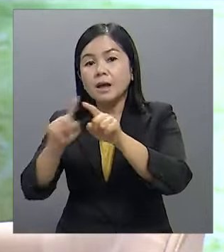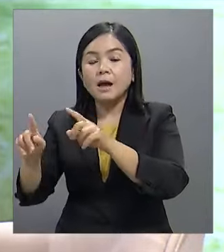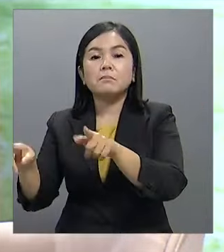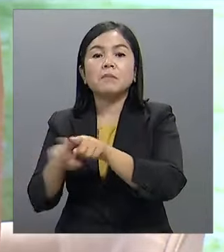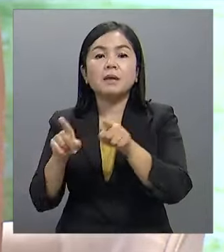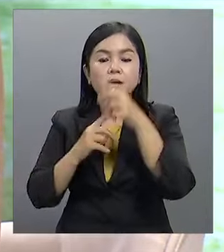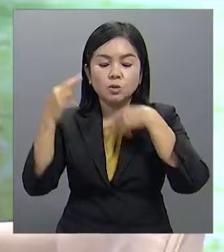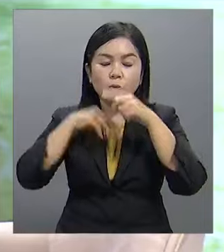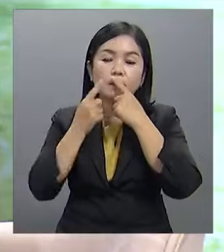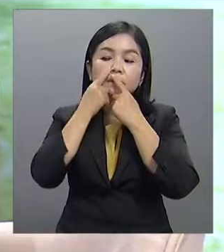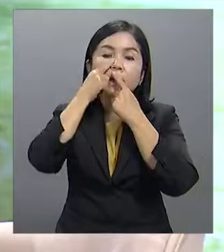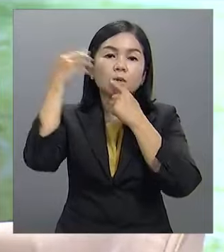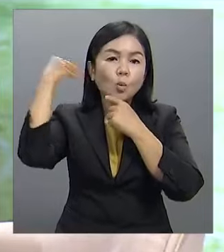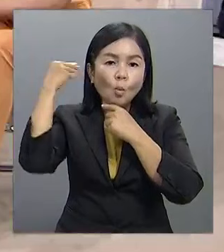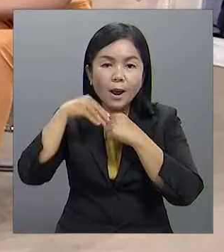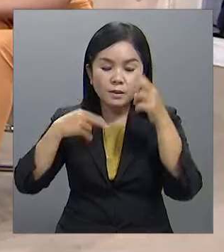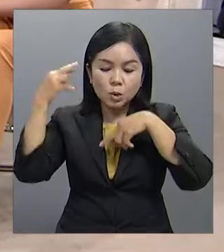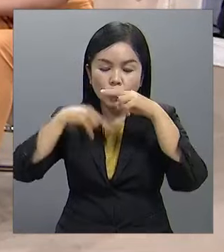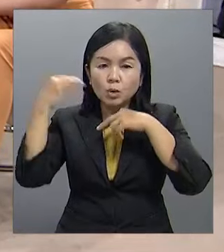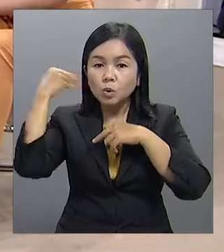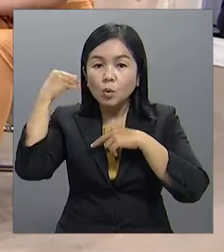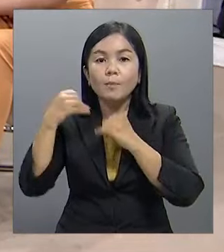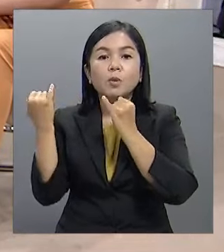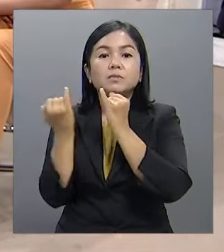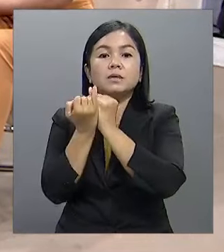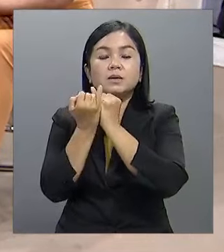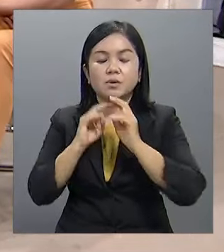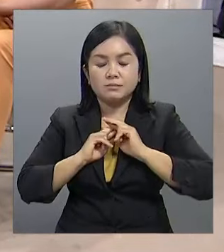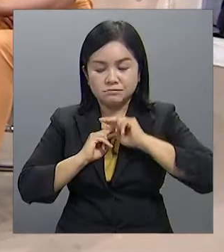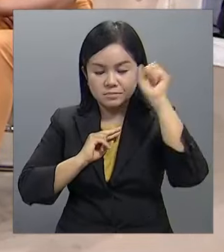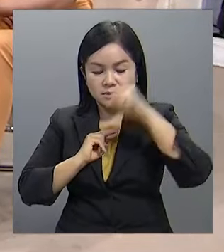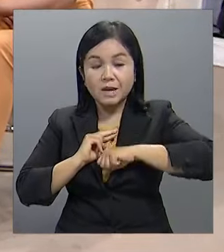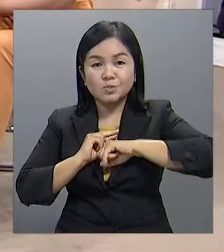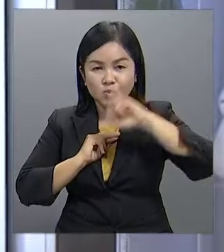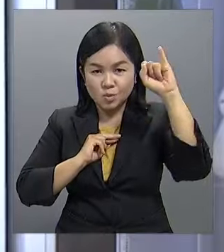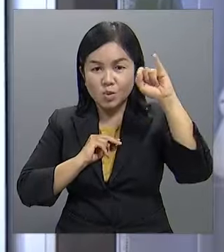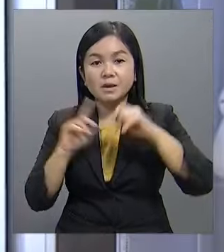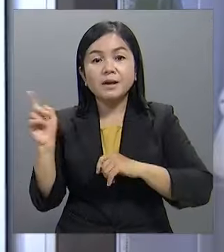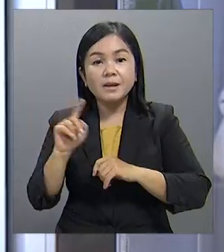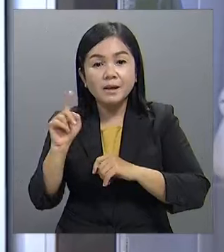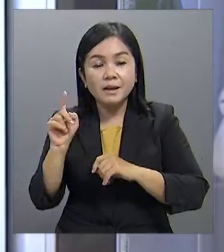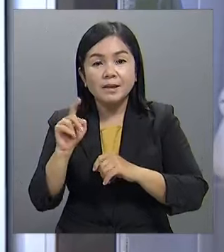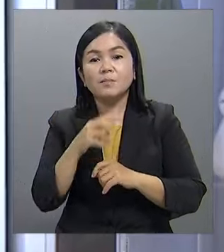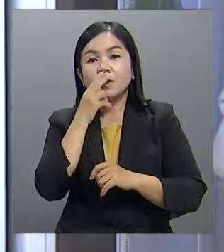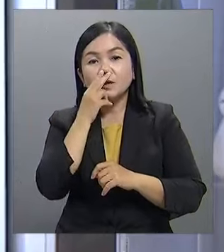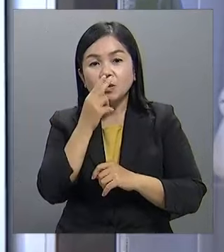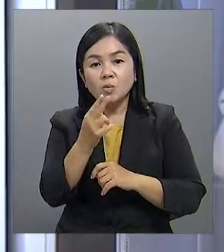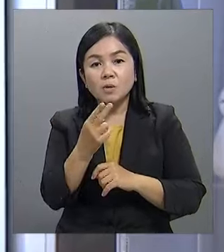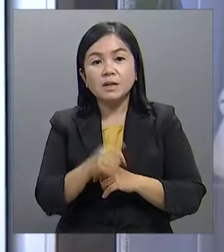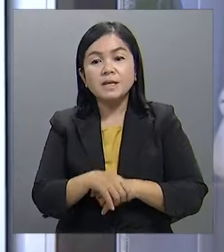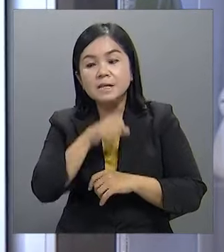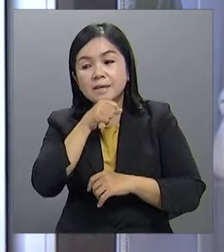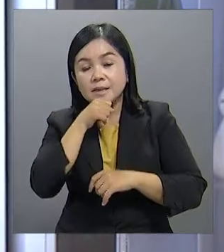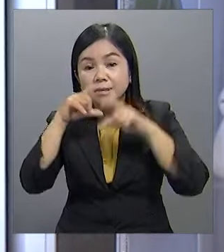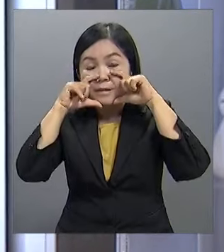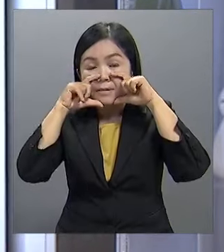ทุกวันนี่กลายเป็นอีกหนึ่งความคุ้นชินของพวกเราไปแล้ว ถูกต้องนะครับเพื่อเป็นอรรถรสละกันคุณผู้ชมมองอย่างนี้คือเราไม่ได้ขี้เกียจที่จะใส่หน้ากากอนามัยนะ